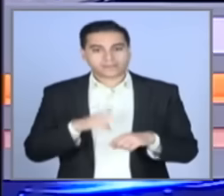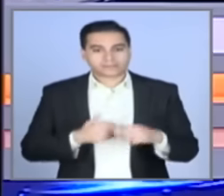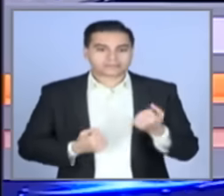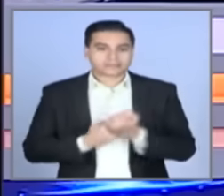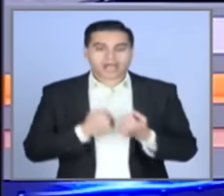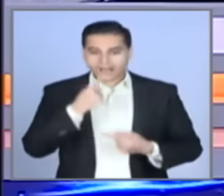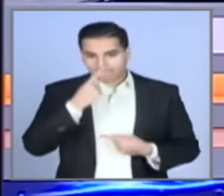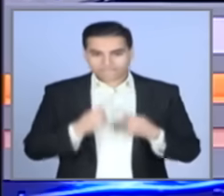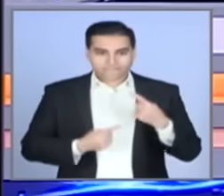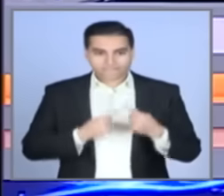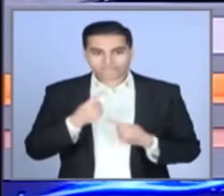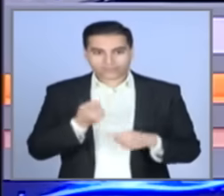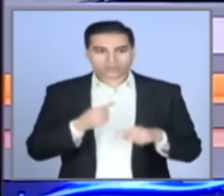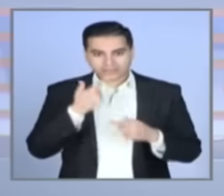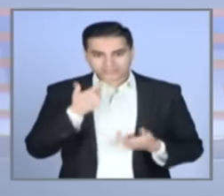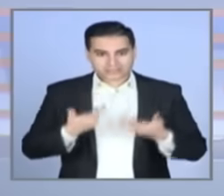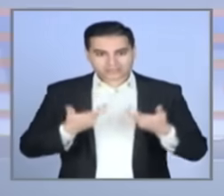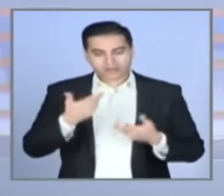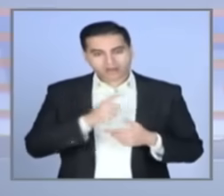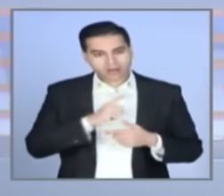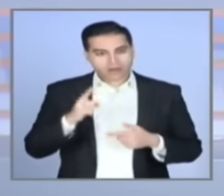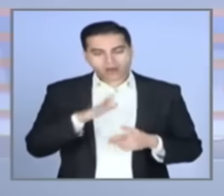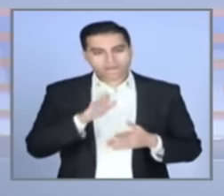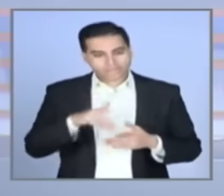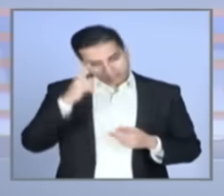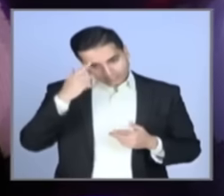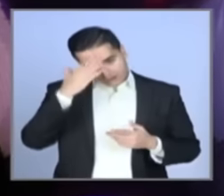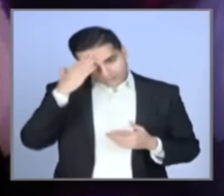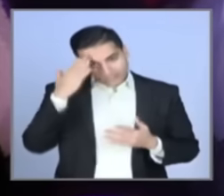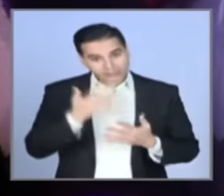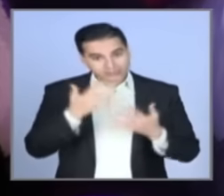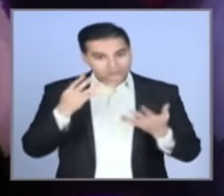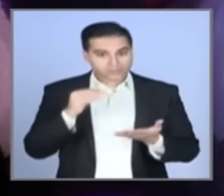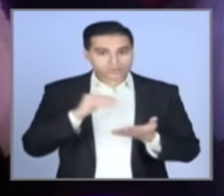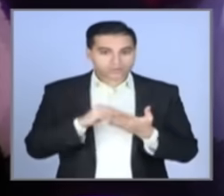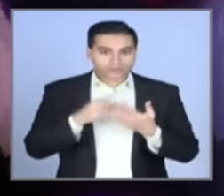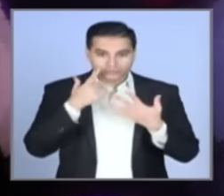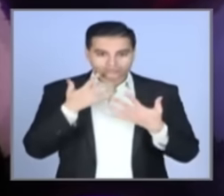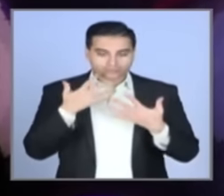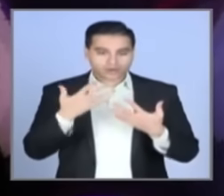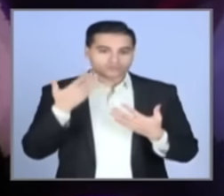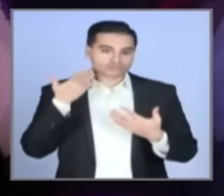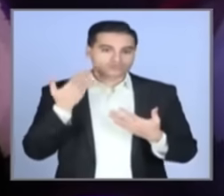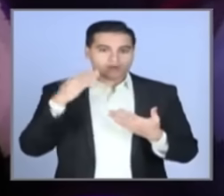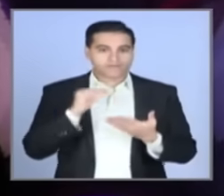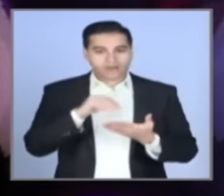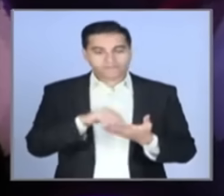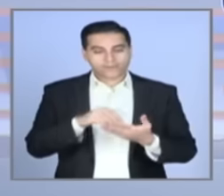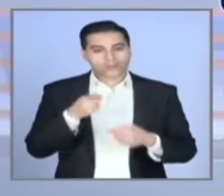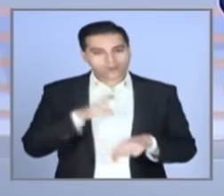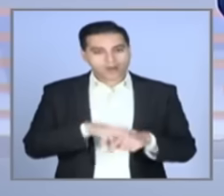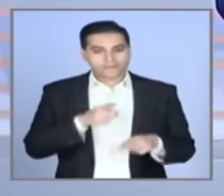بتشجعهم ان هم حتى وحضراتكم كبار سن، فلا حضراتكم عندكم خلفية كبيرة وحضراتكم بتمثلونا وبتشرفونا. بصي، هم